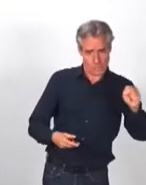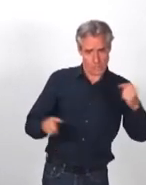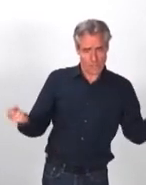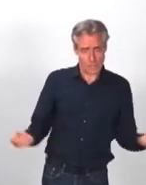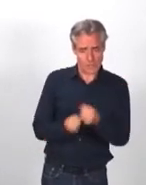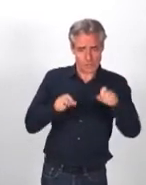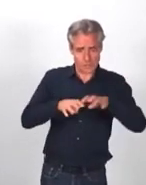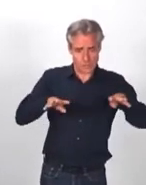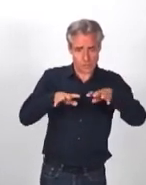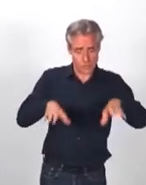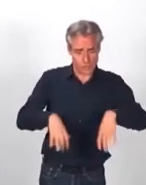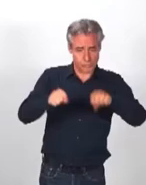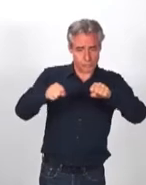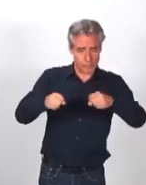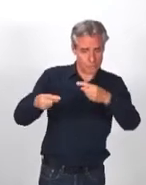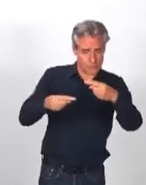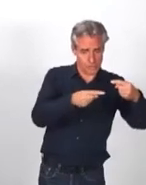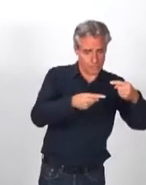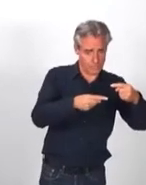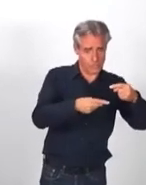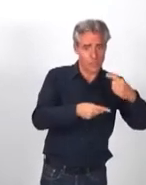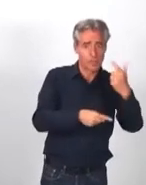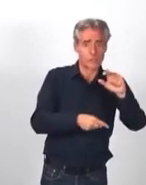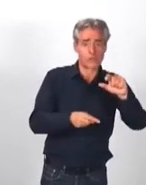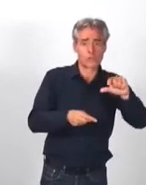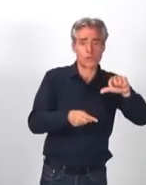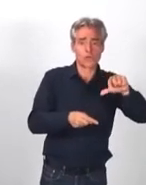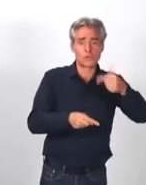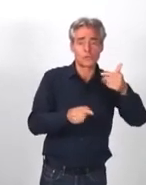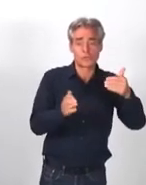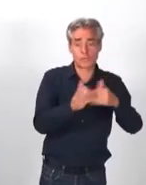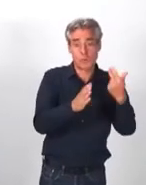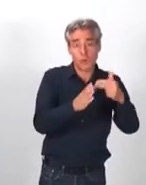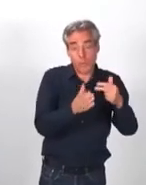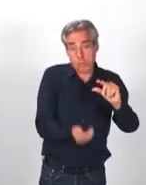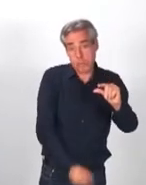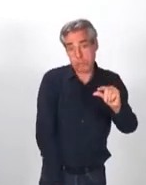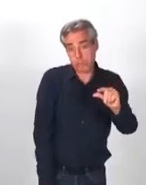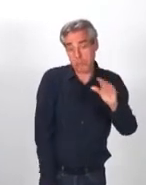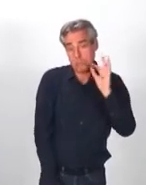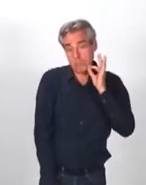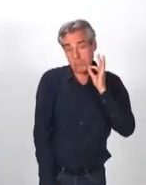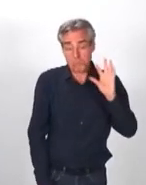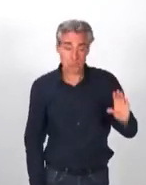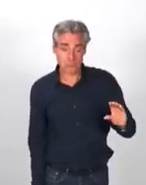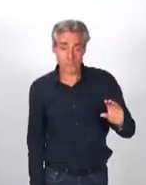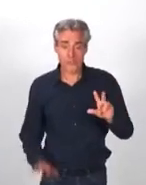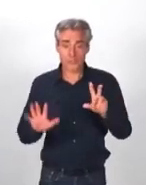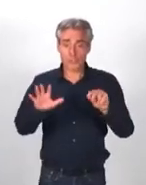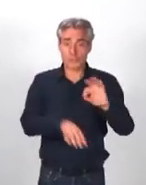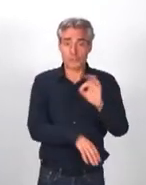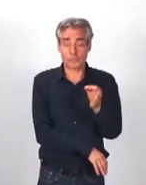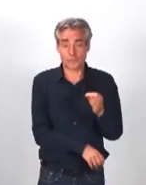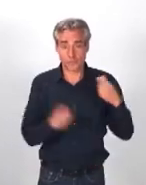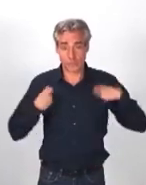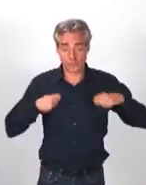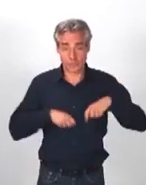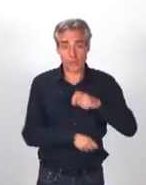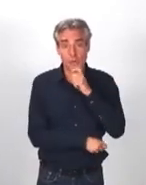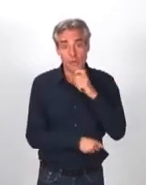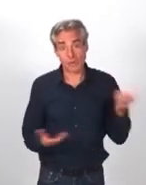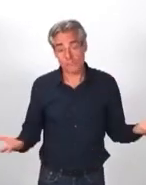réseau emploi, le budget qui était prévu, c'était 212 000 €, ce qui n'est pas non plus monstrueux. Mais 80% de ce budget n'a pas été